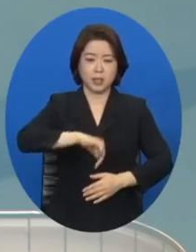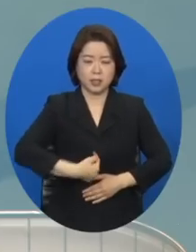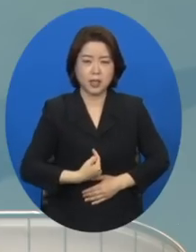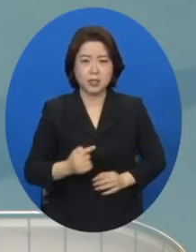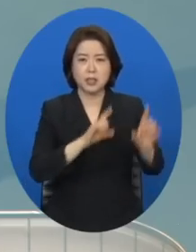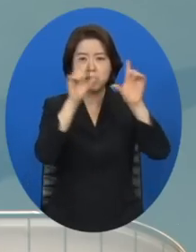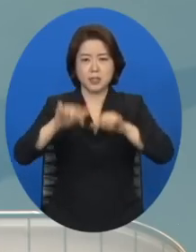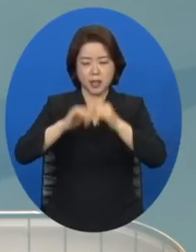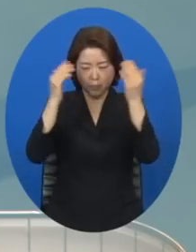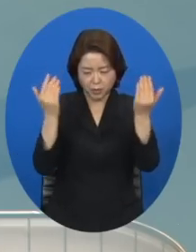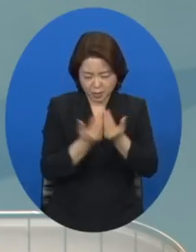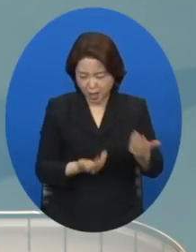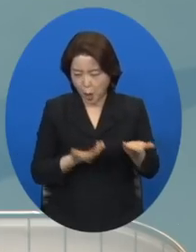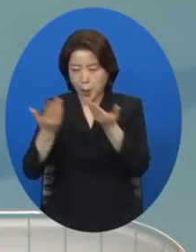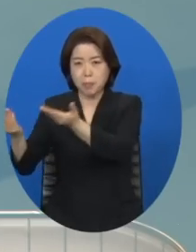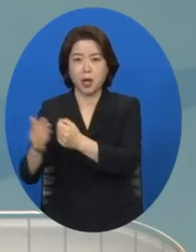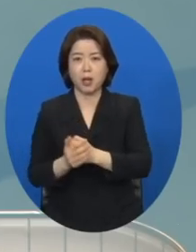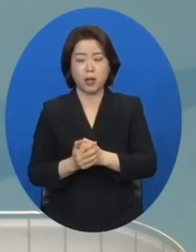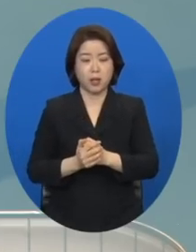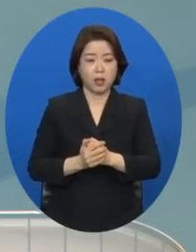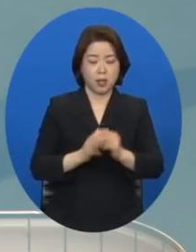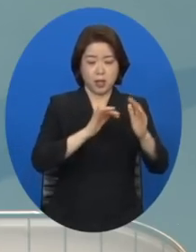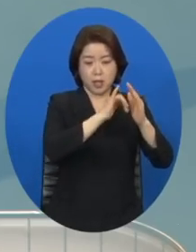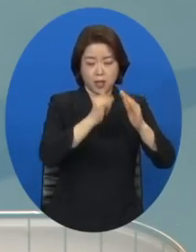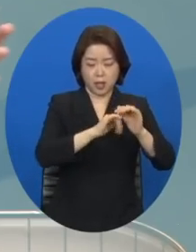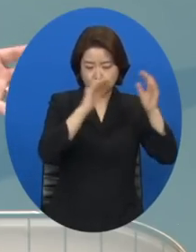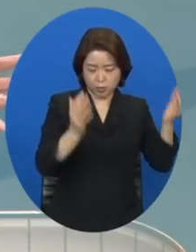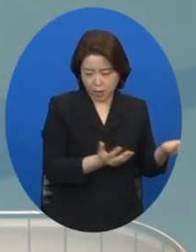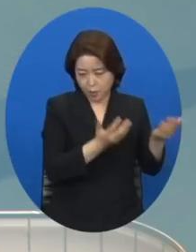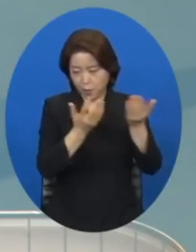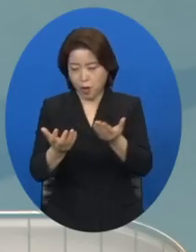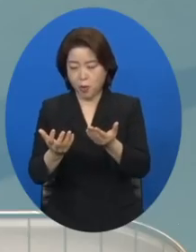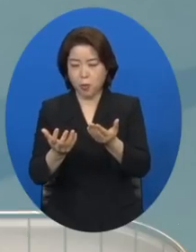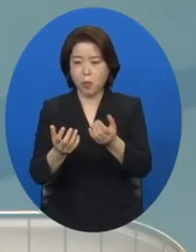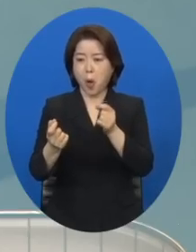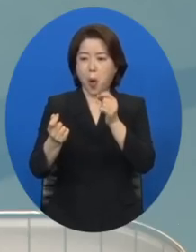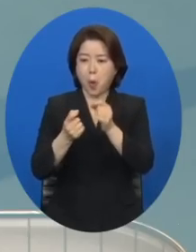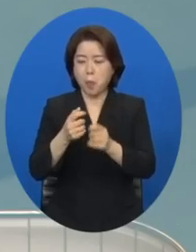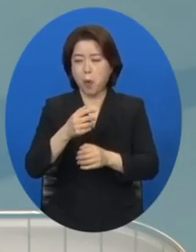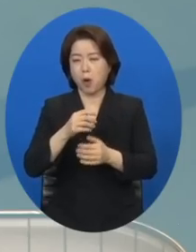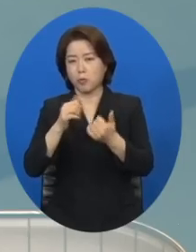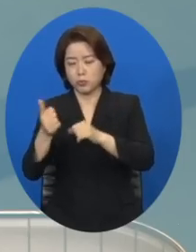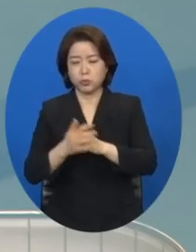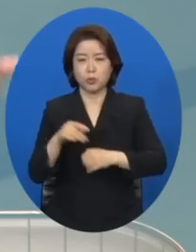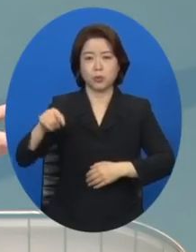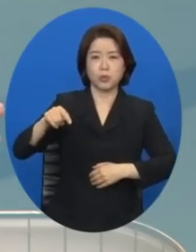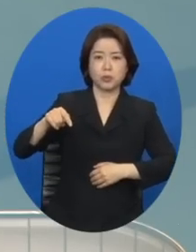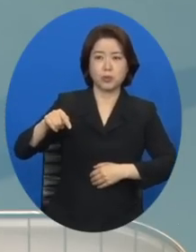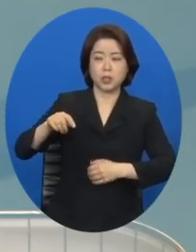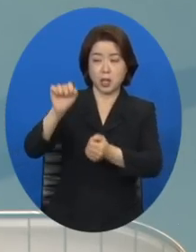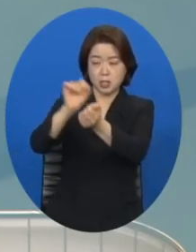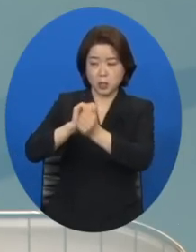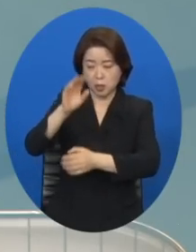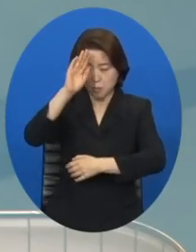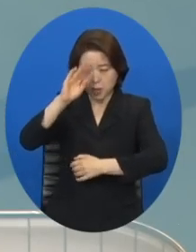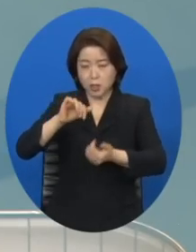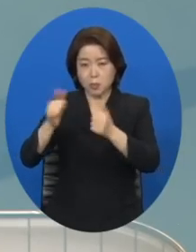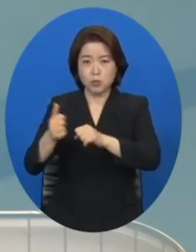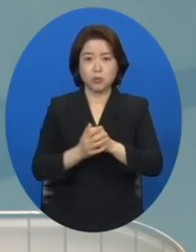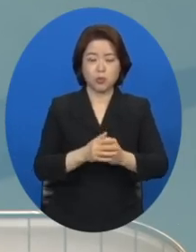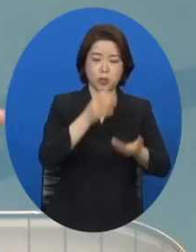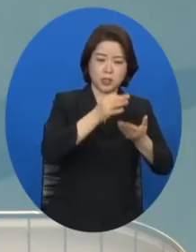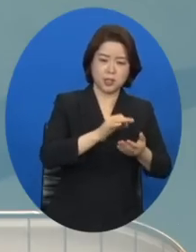삶을 다 들었어요 가족들 다 와서 뭐 얼마 있다 죽기도 하고 봉투병에 걸려 죽기도 하고 재산을 바치고